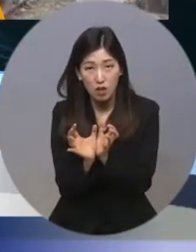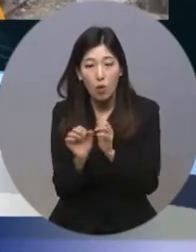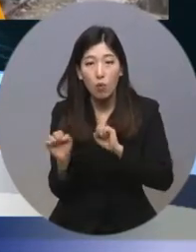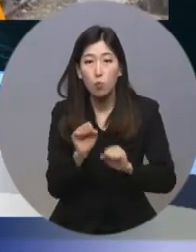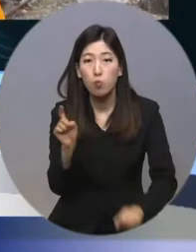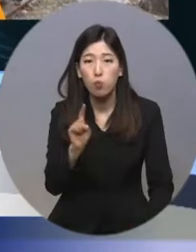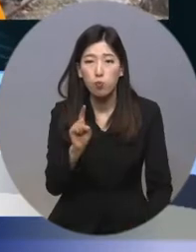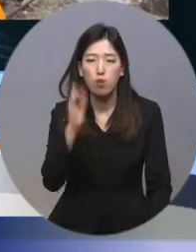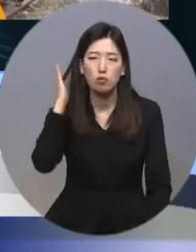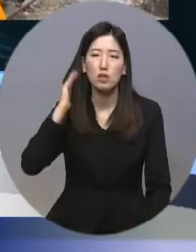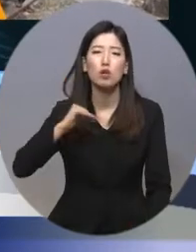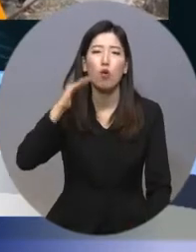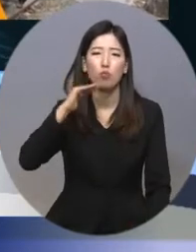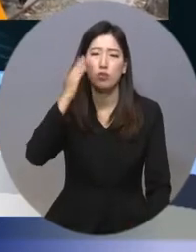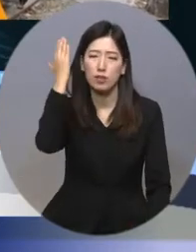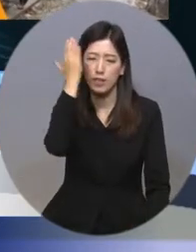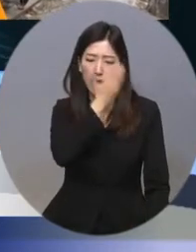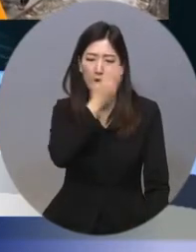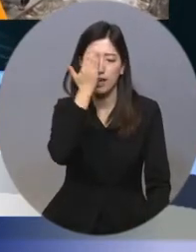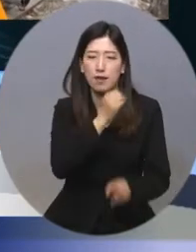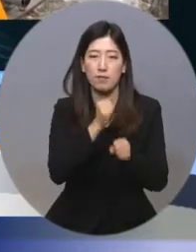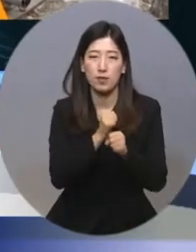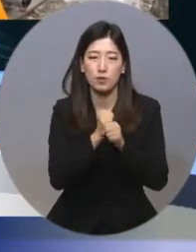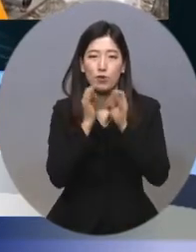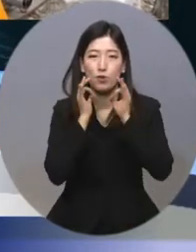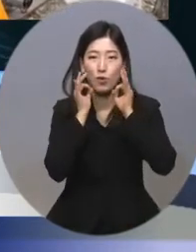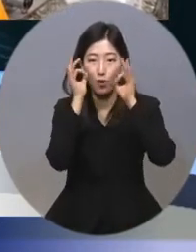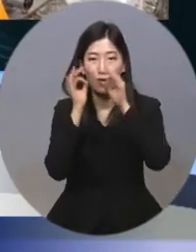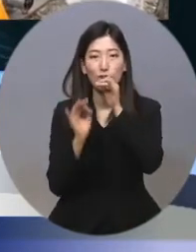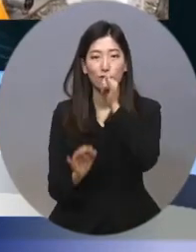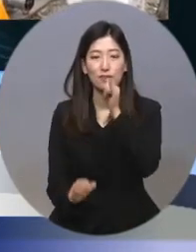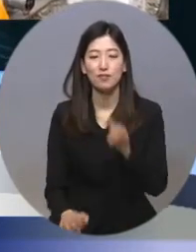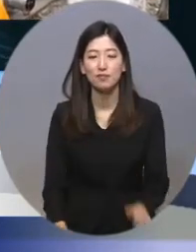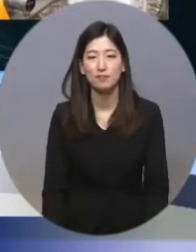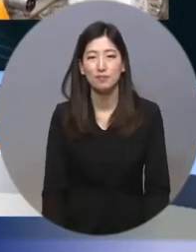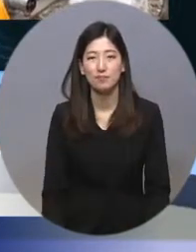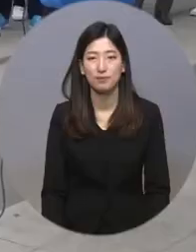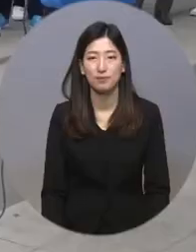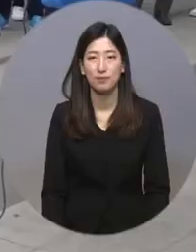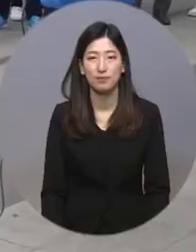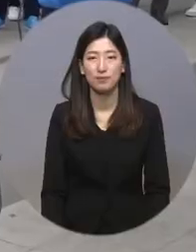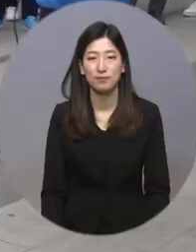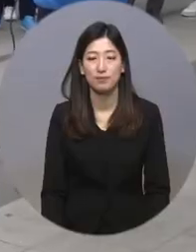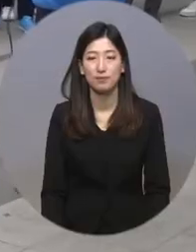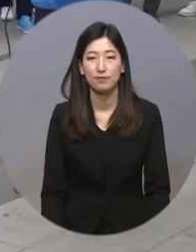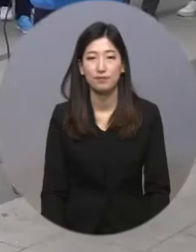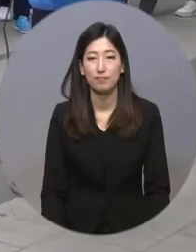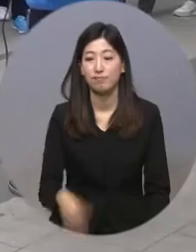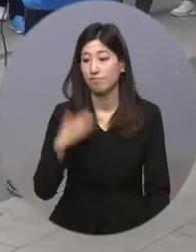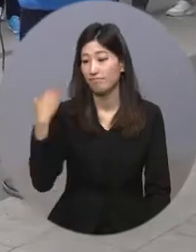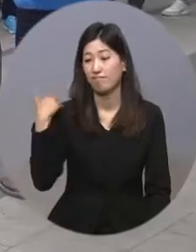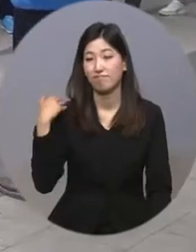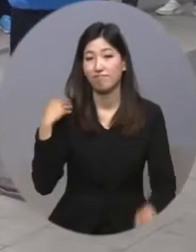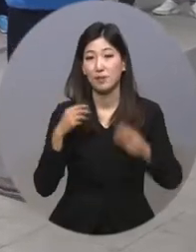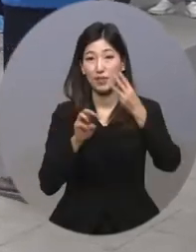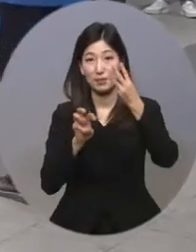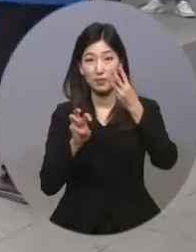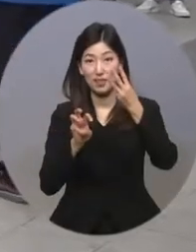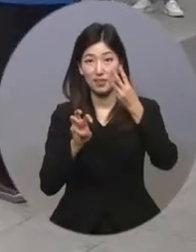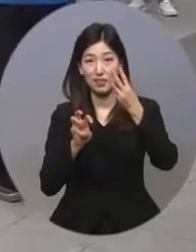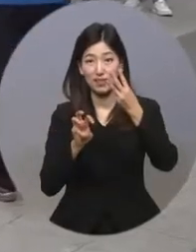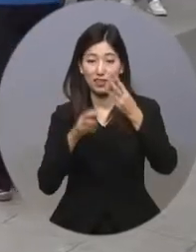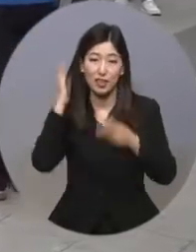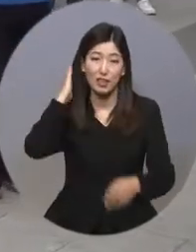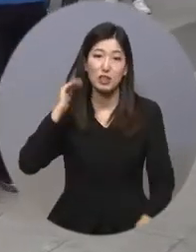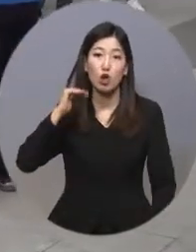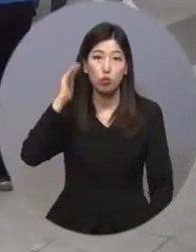의정부를 만들기 위해 발벗고 나섰습니다. 보도에 정우선 기자입니다. 지난 30일 의정부시